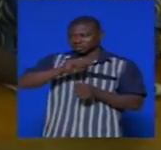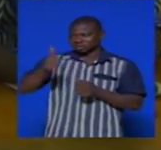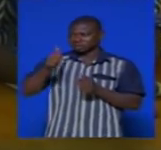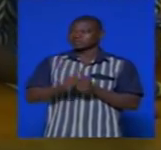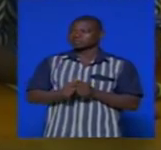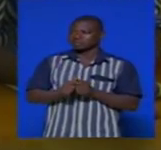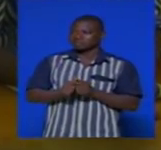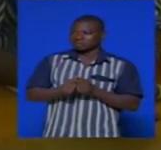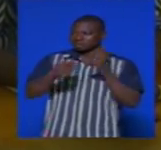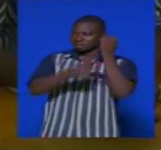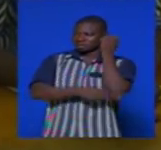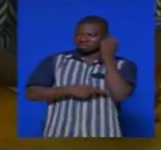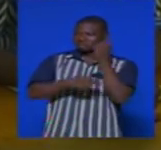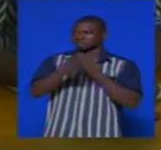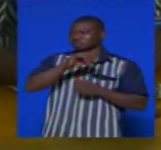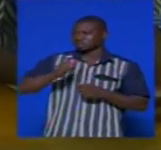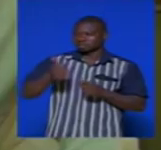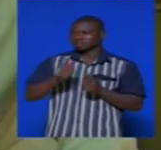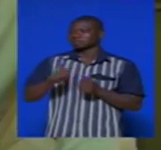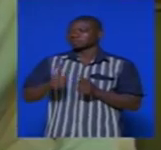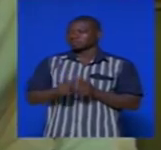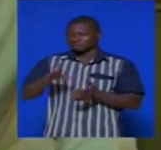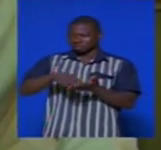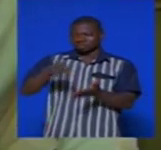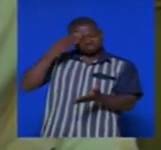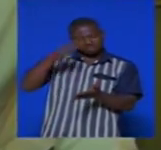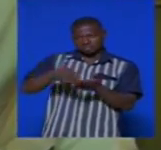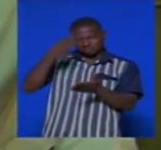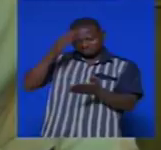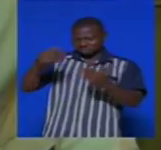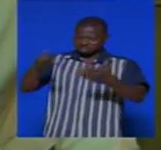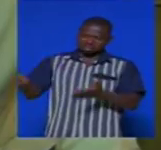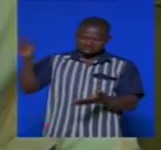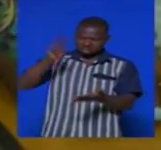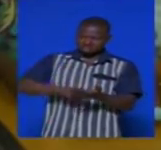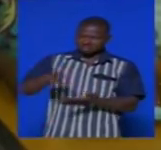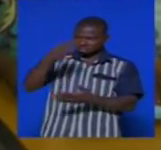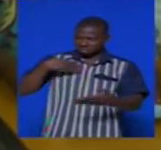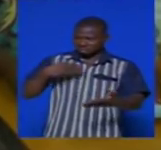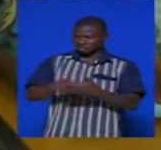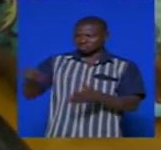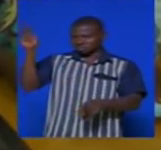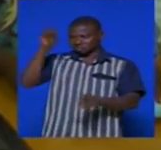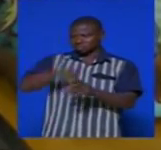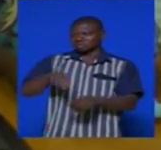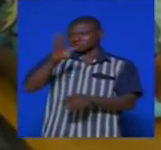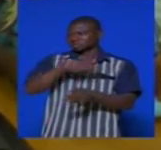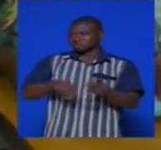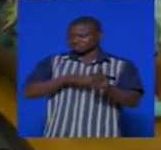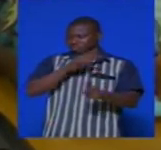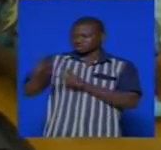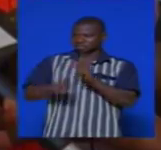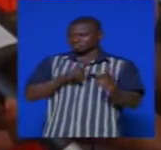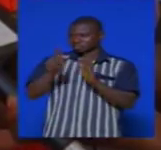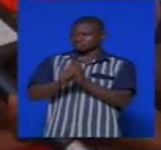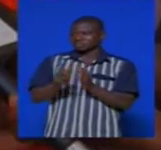régionaux d'apprendre à adopter l'approche participation citoyenne dans l'élaboration et la mise en œuvre de leurs projets et programmes. La